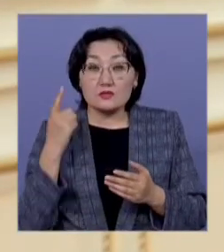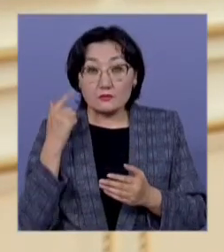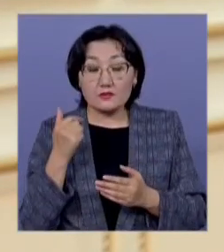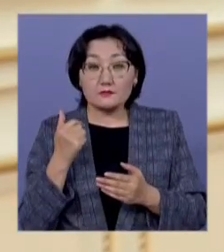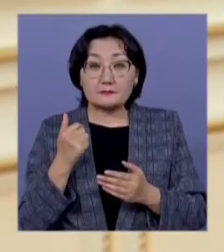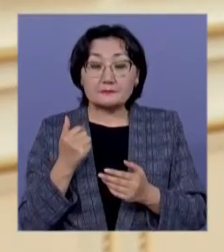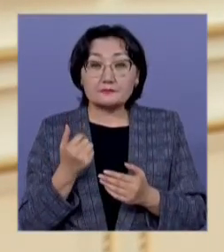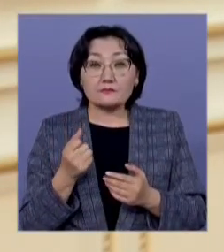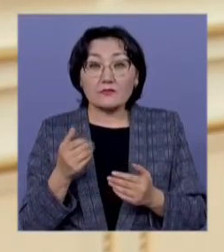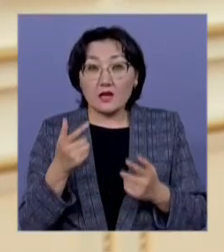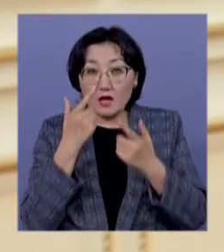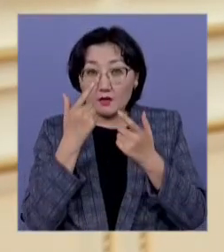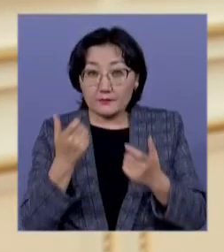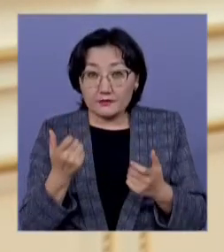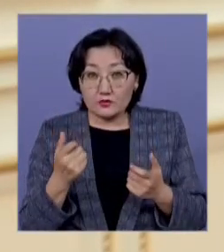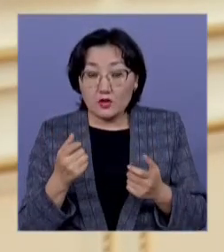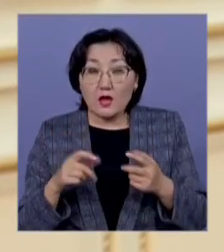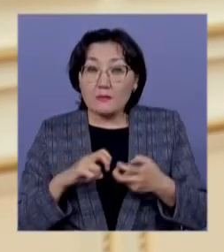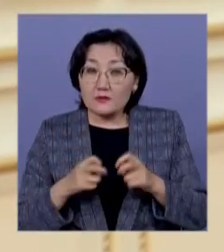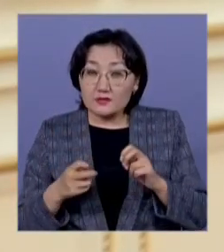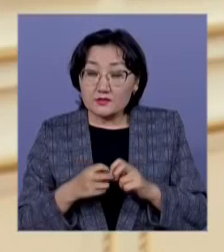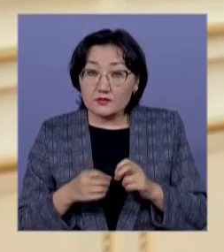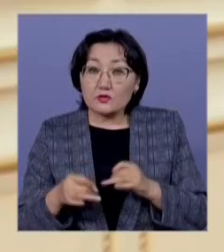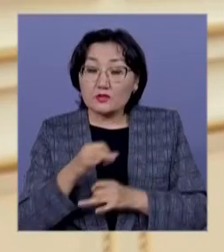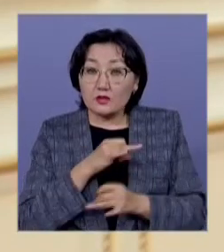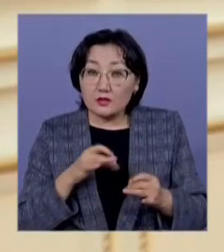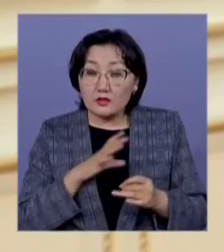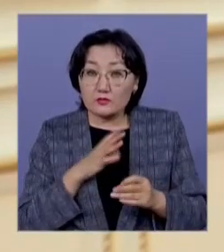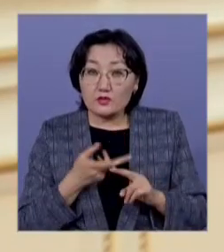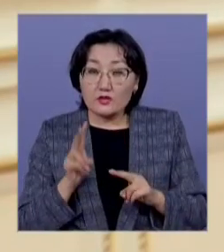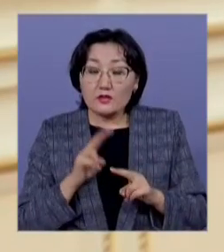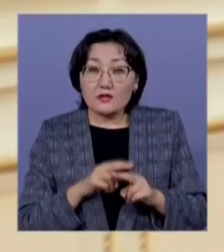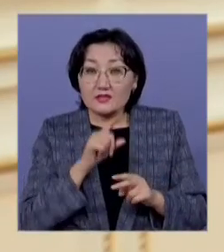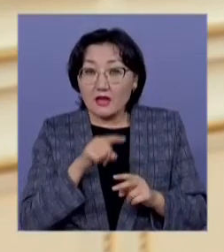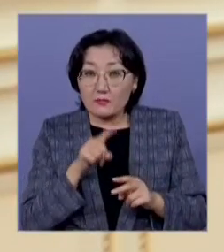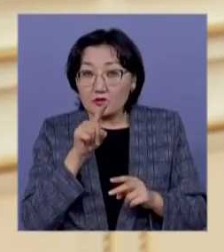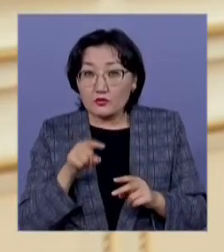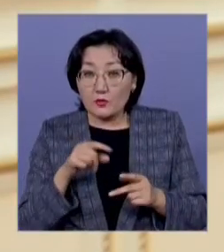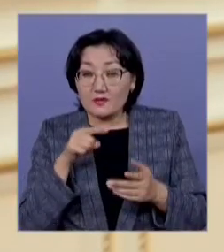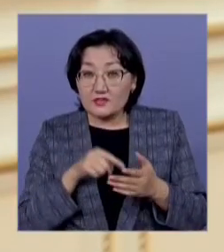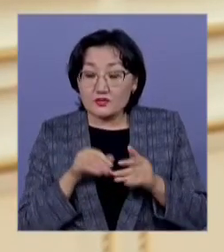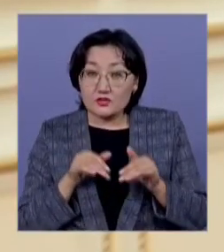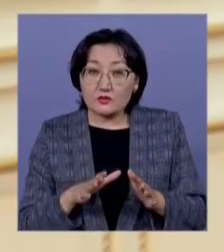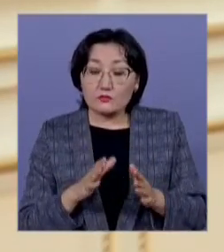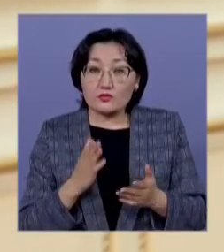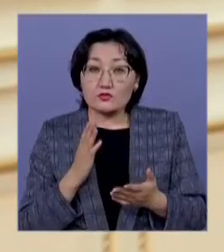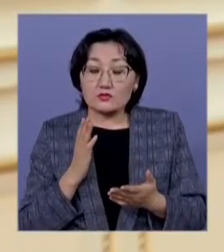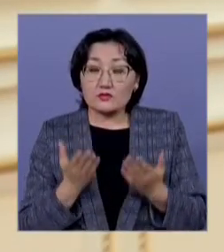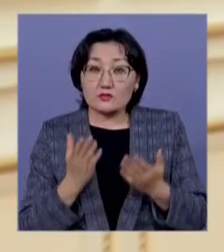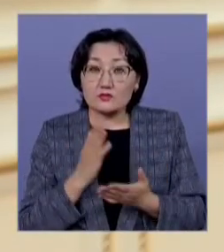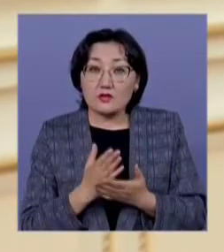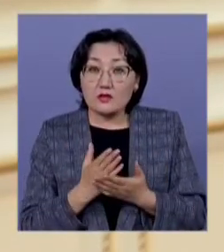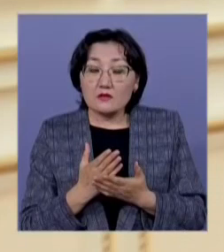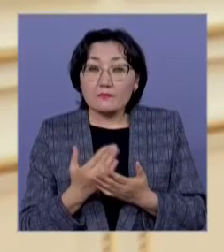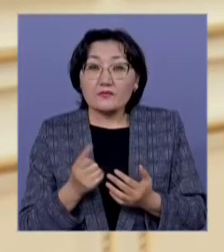білесіздер, ақпарат құралдарында мәселе болып көтерілген дүние, егер осы W мәселесі шешілетін болса, онда біз нені ұтамыз?